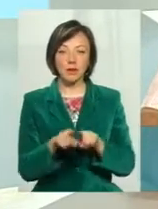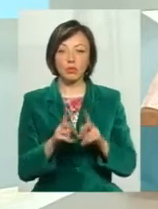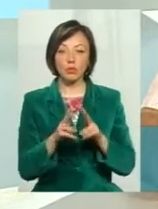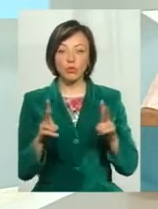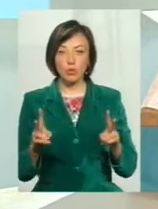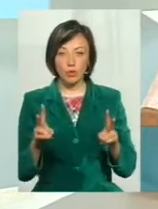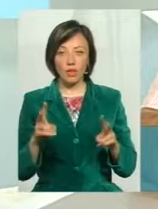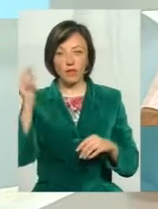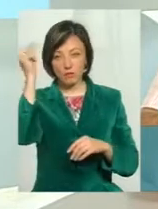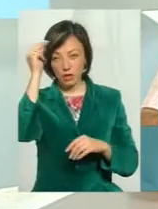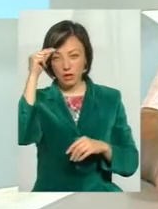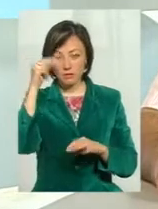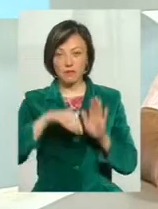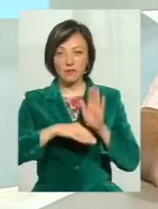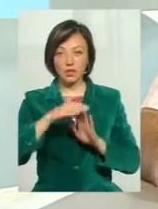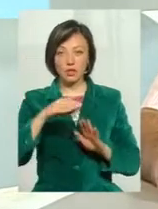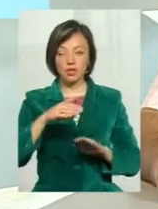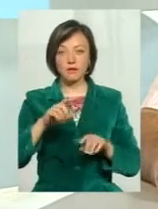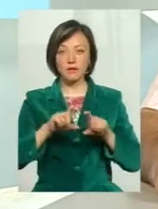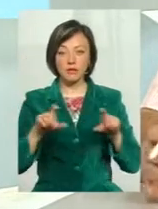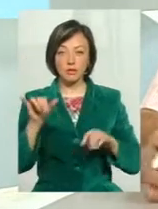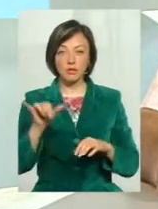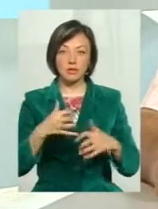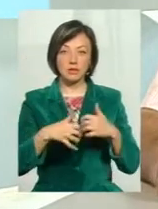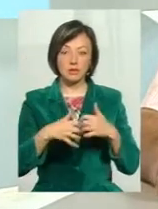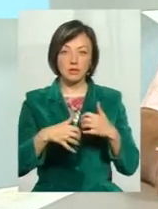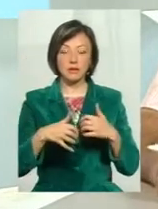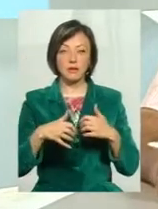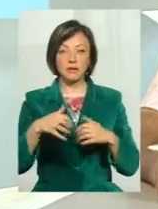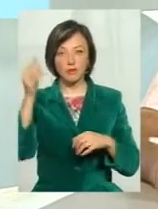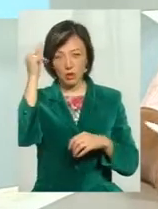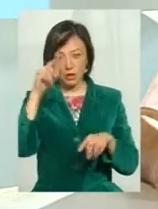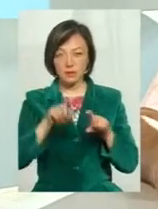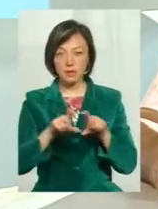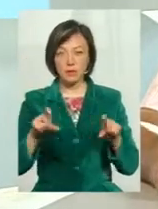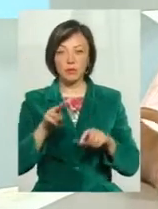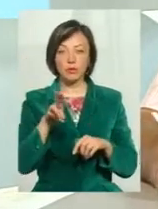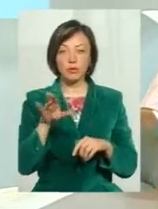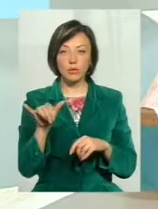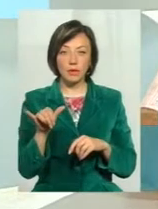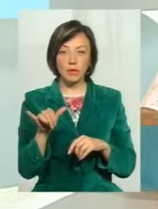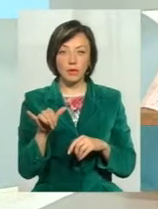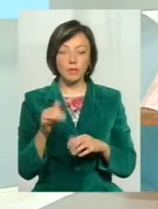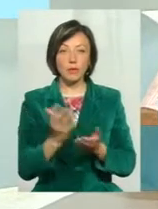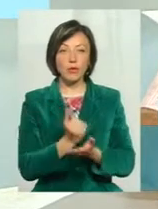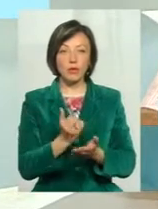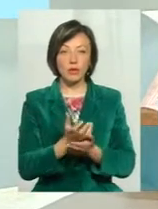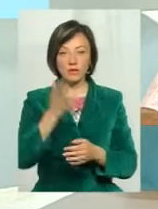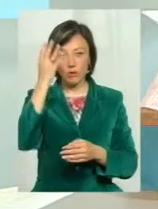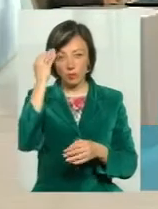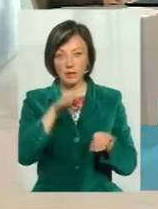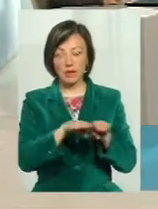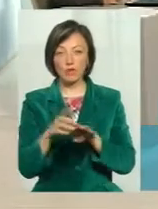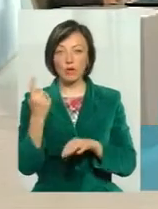тих, хто навчається у вищих навчальних закладах, середніх навчальних закладах, професійно-технічних училищах, дохід враховується на рівні